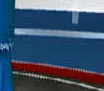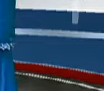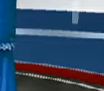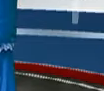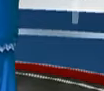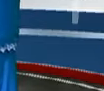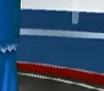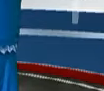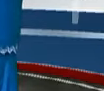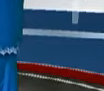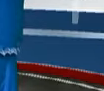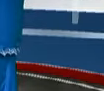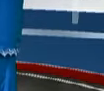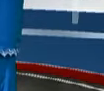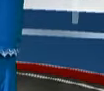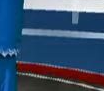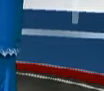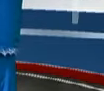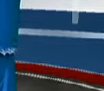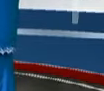cuaca.